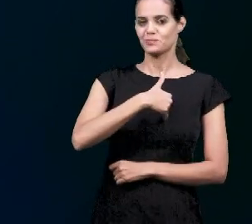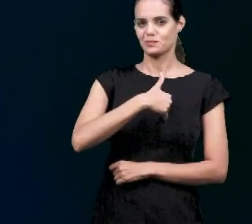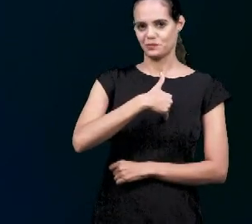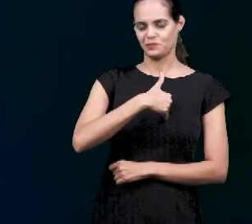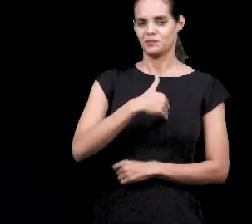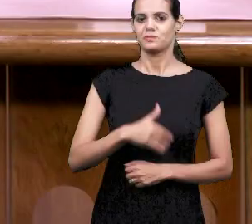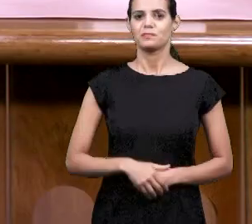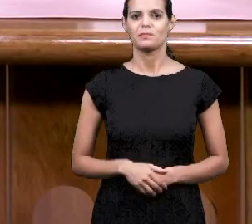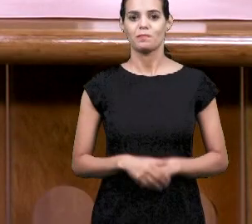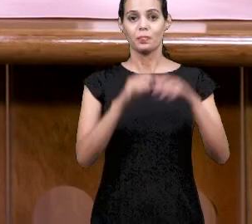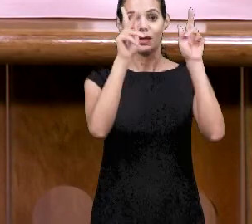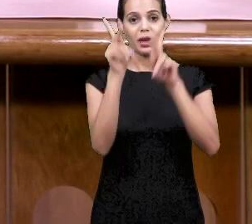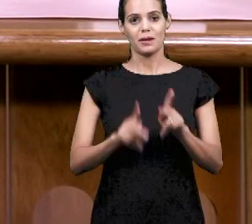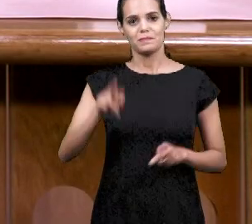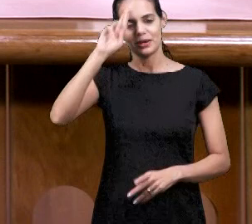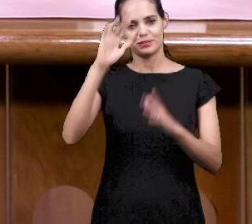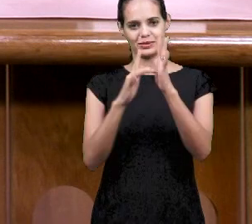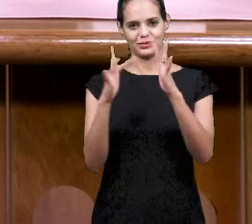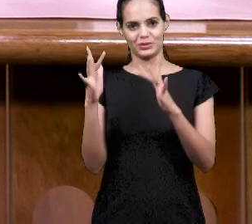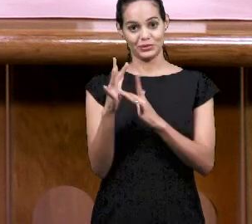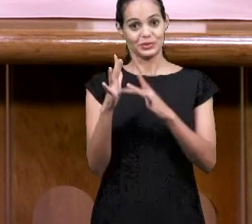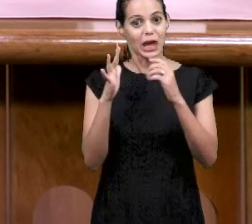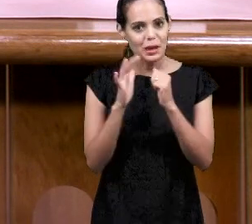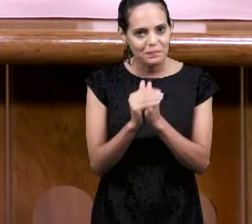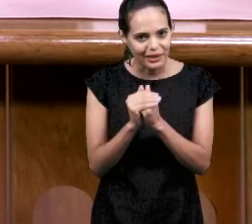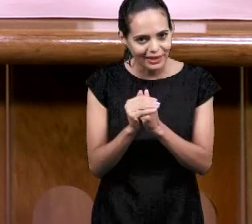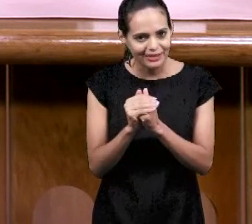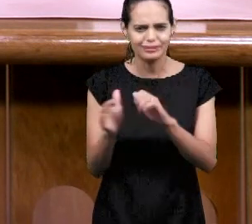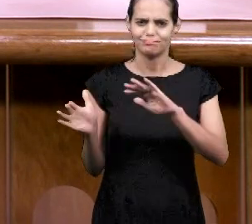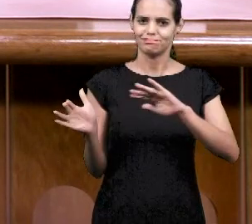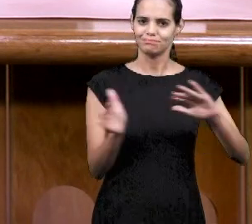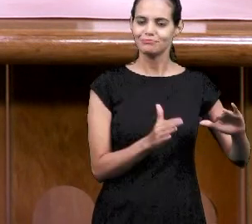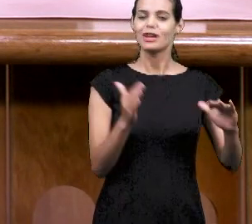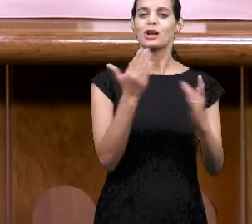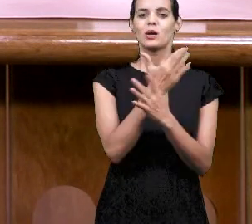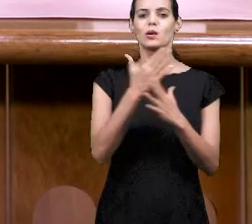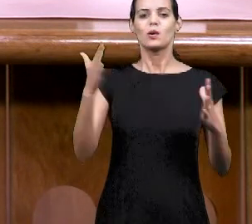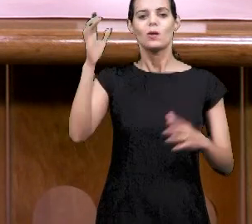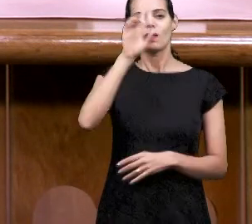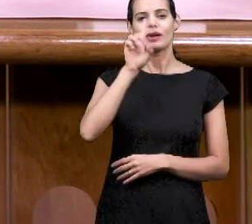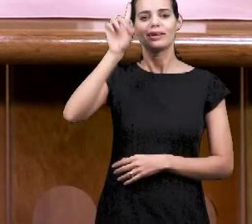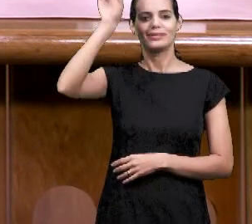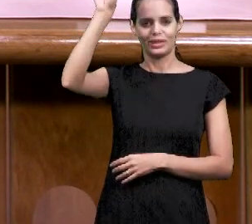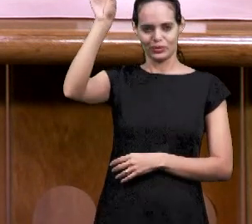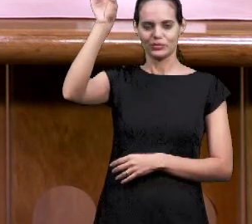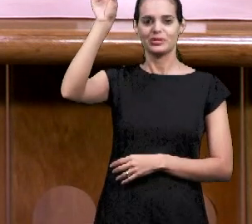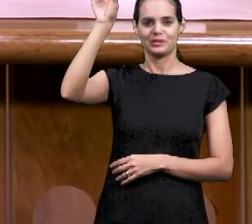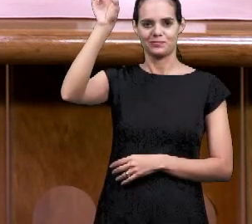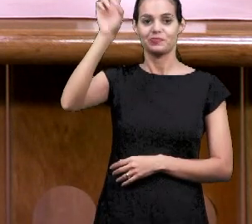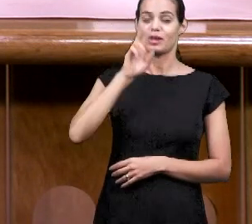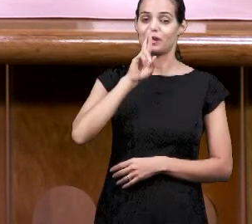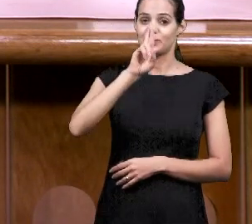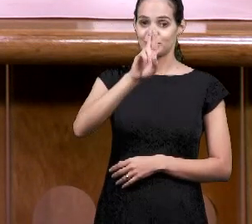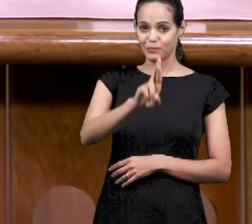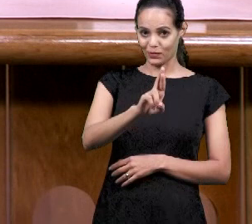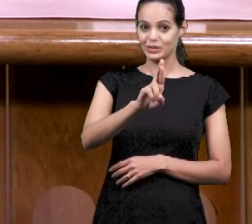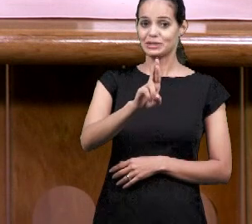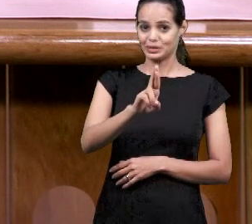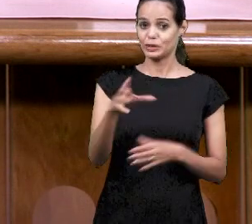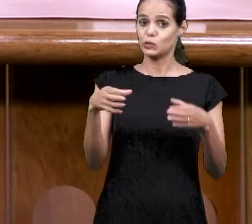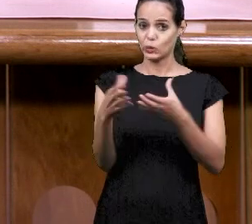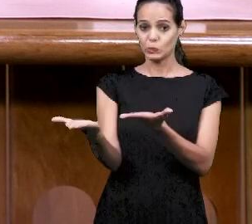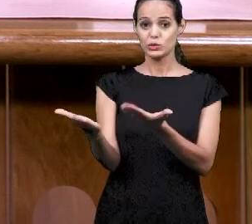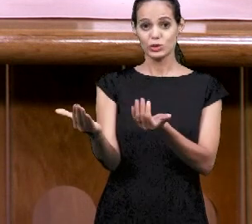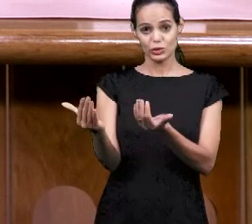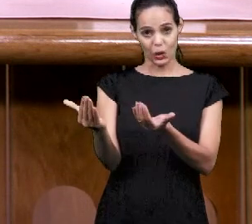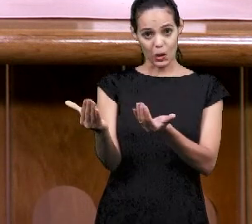donne fera en lui une source d'eau qui jaillit pour la vie éternelle. Quand nous acceptons Jésus en nos vies,